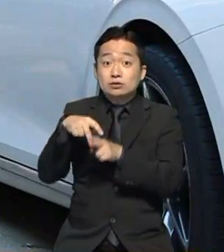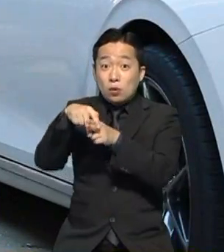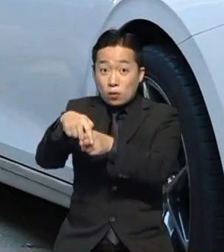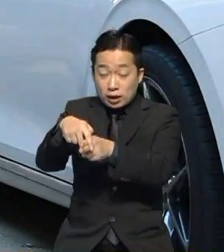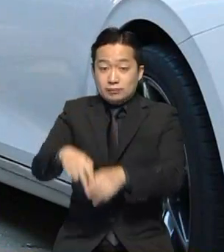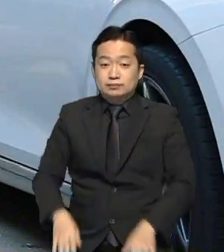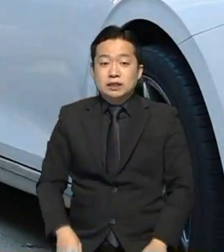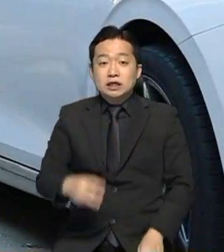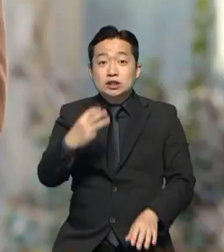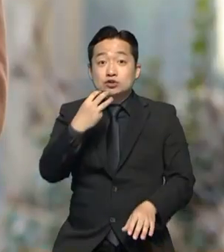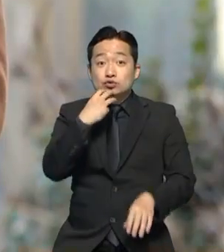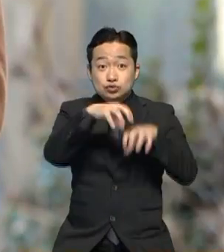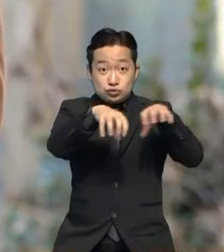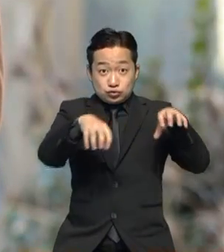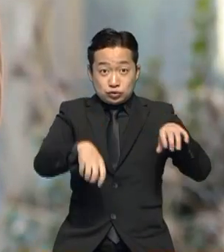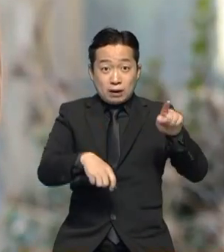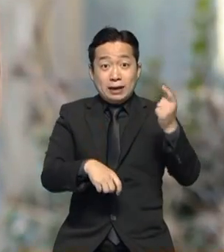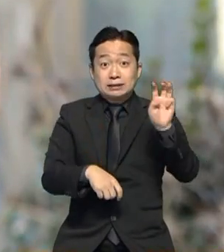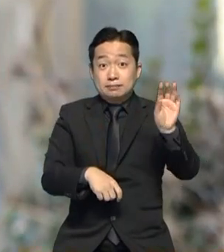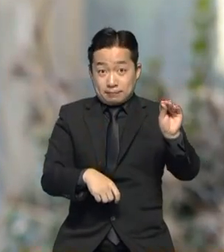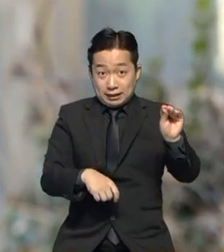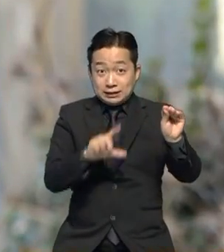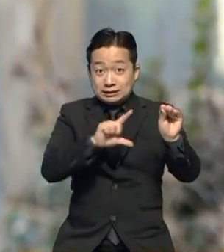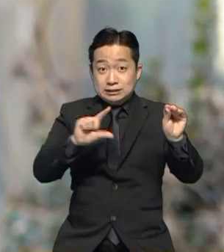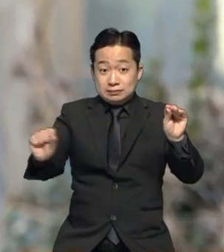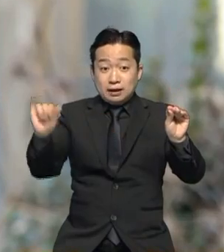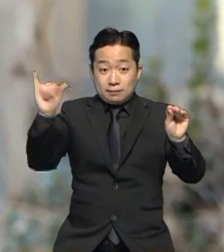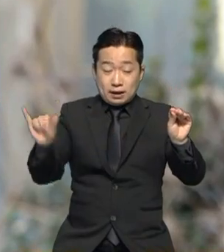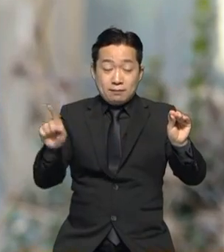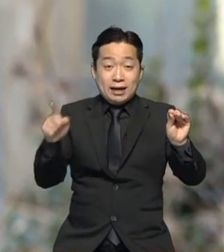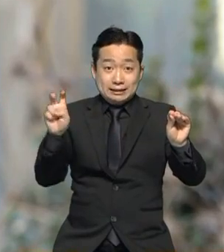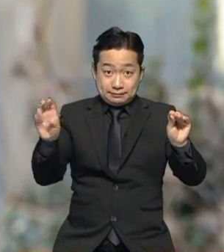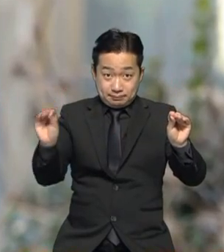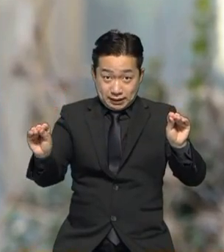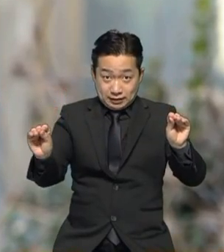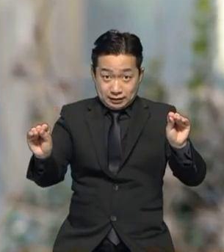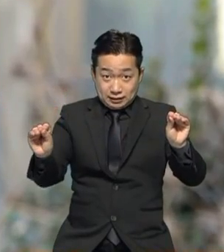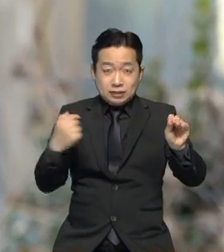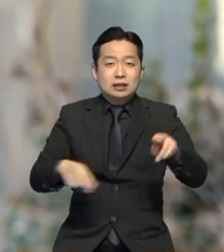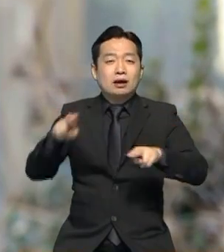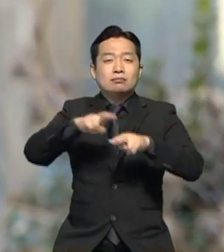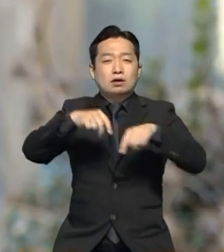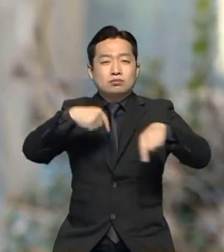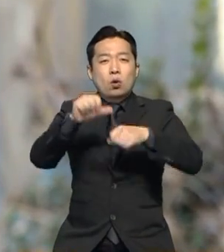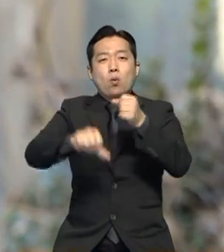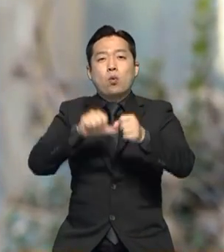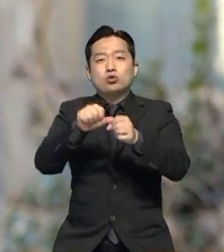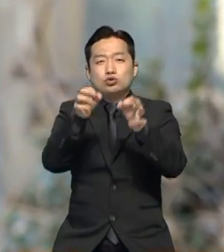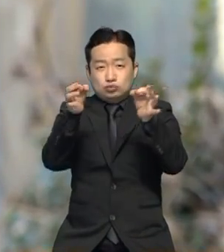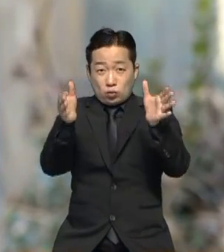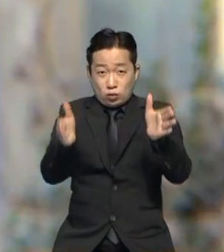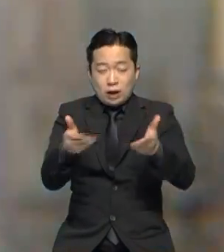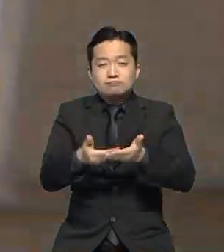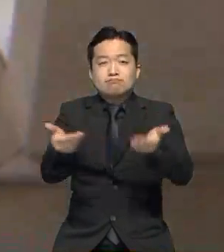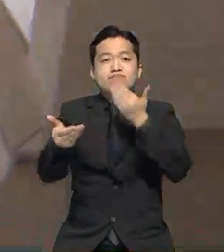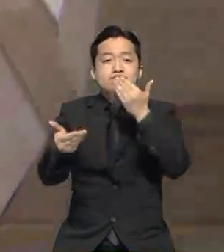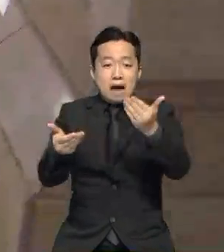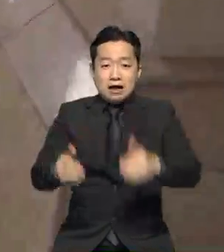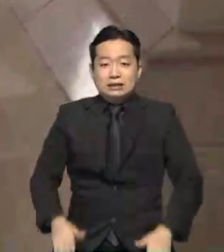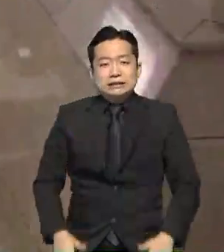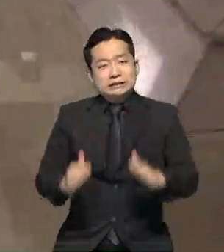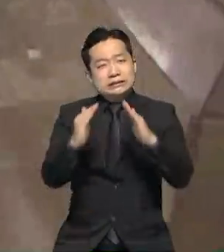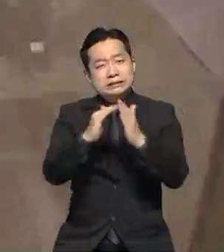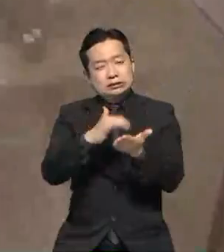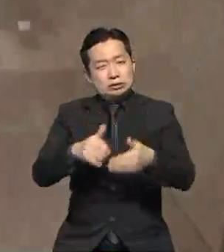공약은 수도권 130만 호와 비수도권 120만 호를 임기 중에 공급하겠다는 겁니다. 정책학회는 주택 수요도